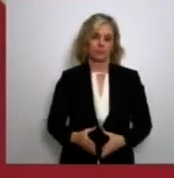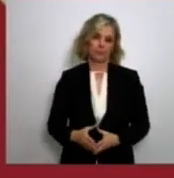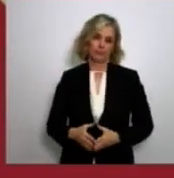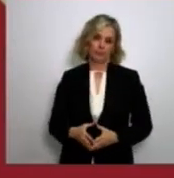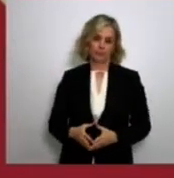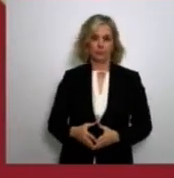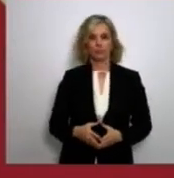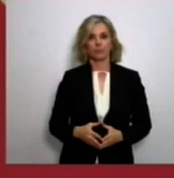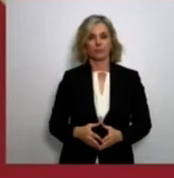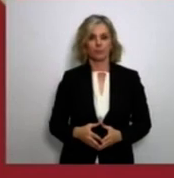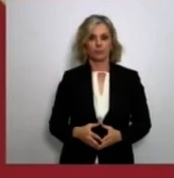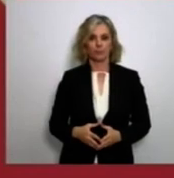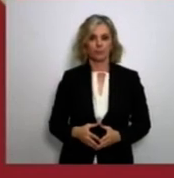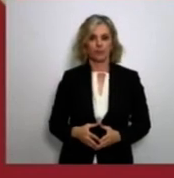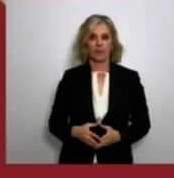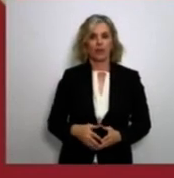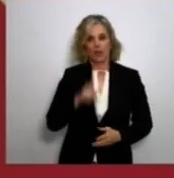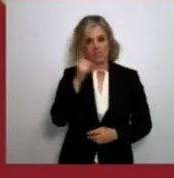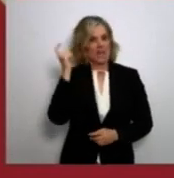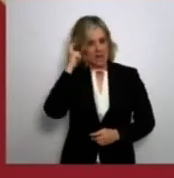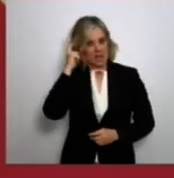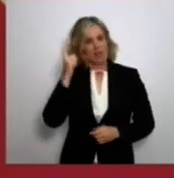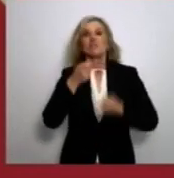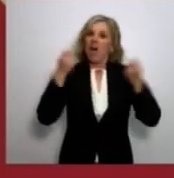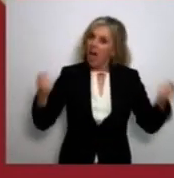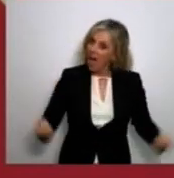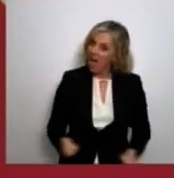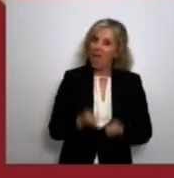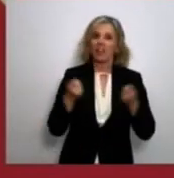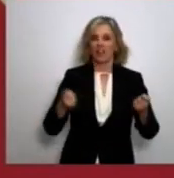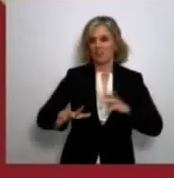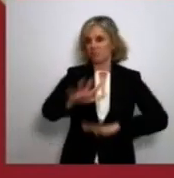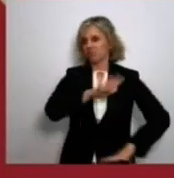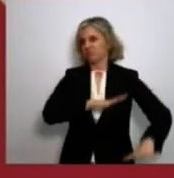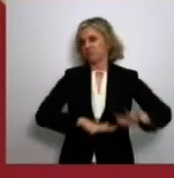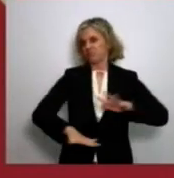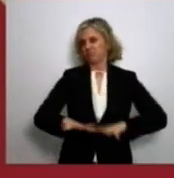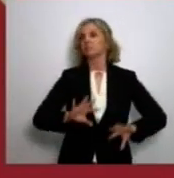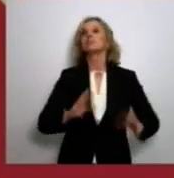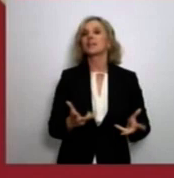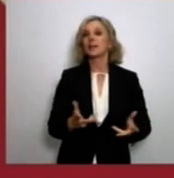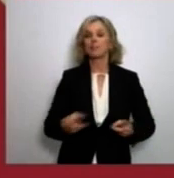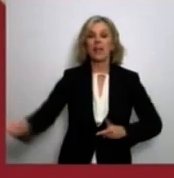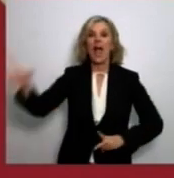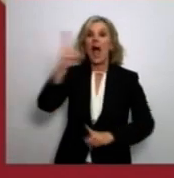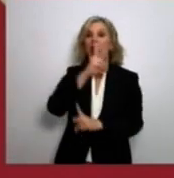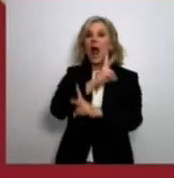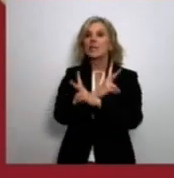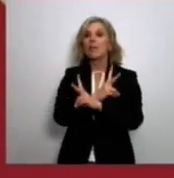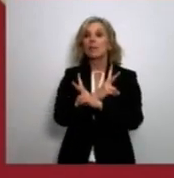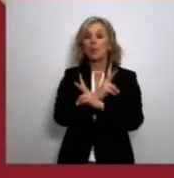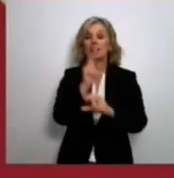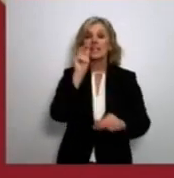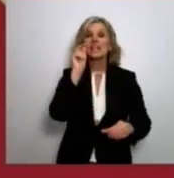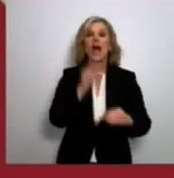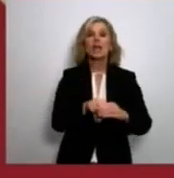Αυτό που λέμε έγινε, για να καταλάβετε ότι υπάρχει το ιστορικό προηγούμενο, με τις αναπληρωματικές εκλογές